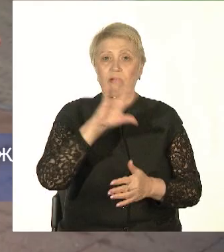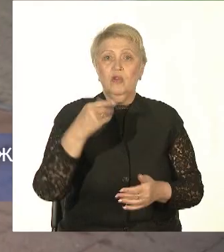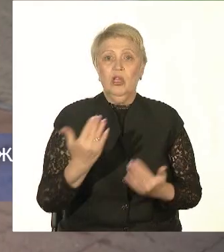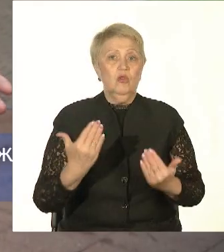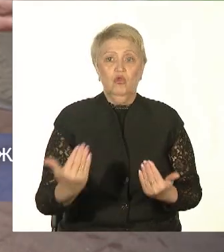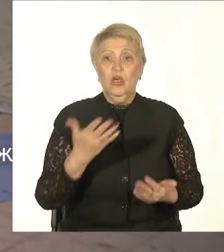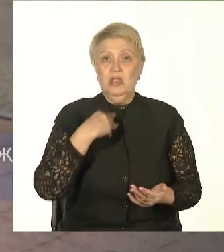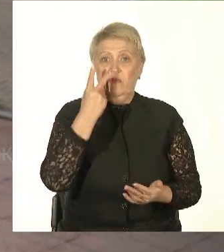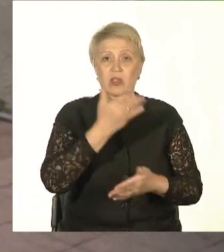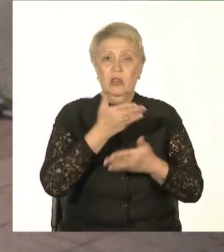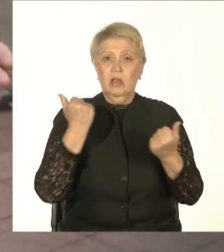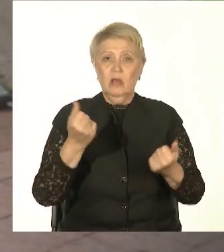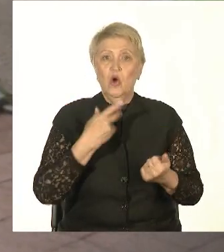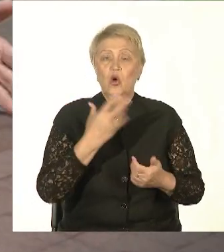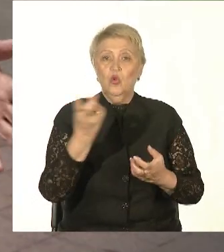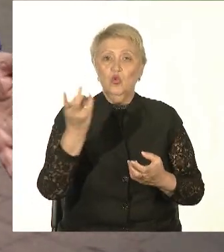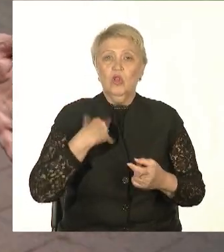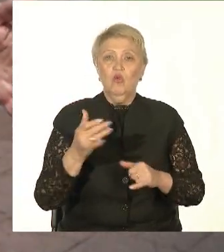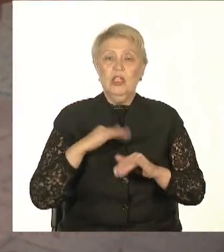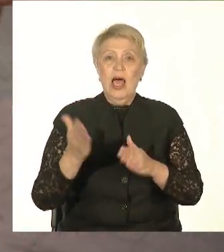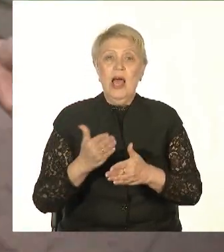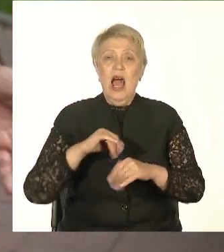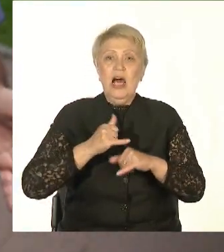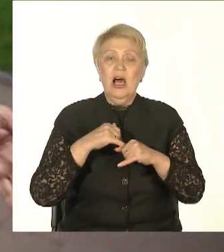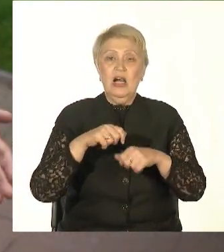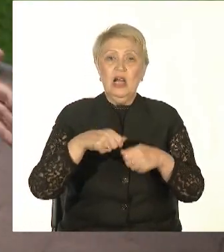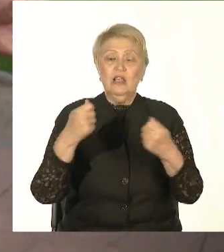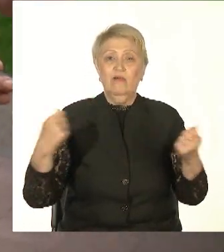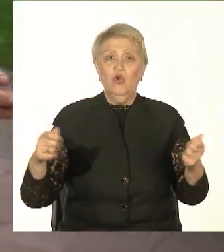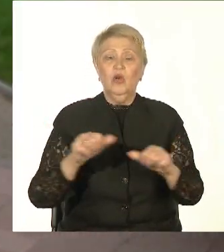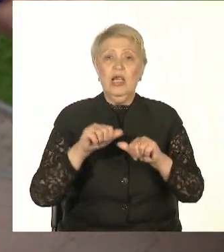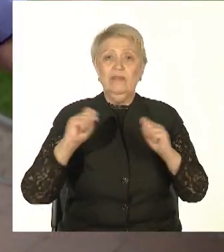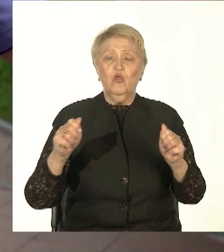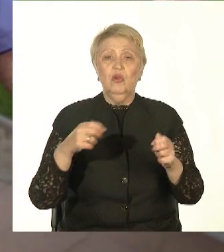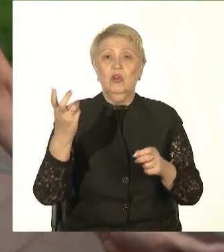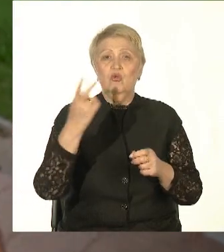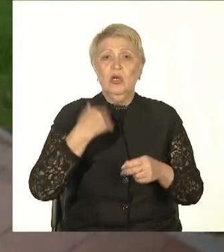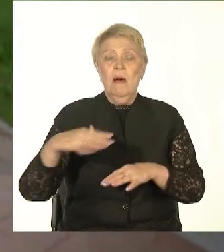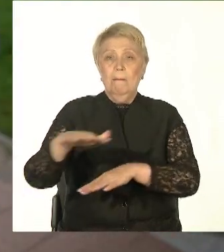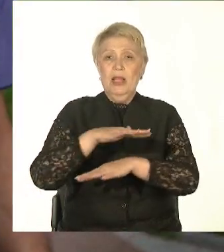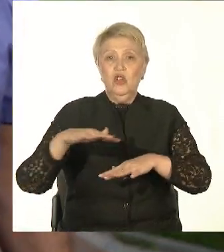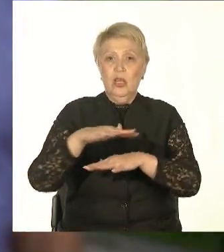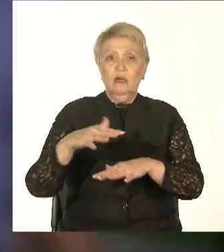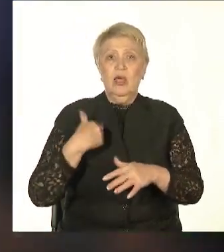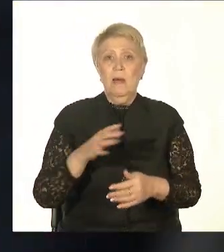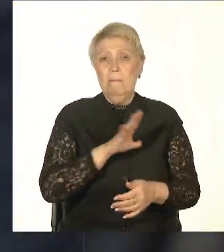Для этого нужно развернутую какую-то площадку делать. И было принято решение делать площадку,